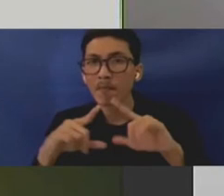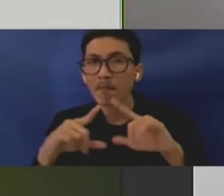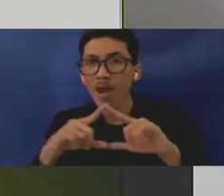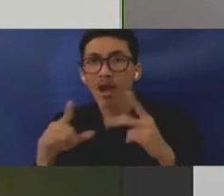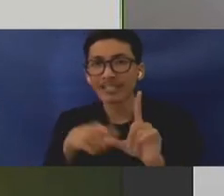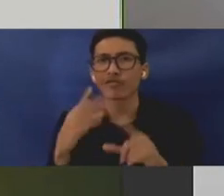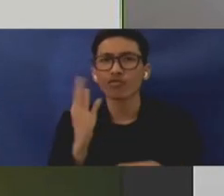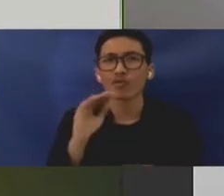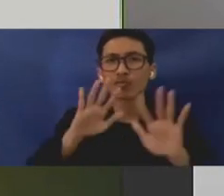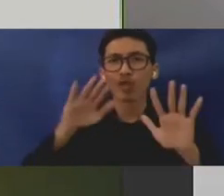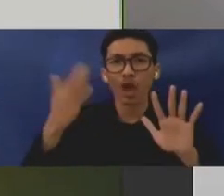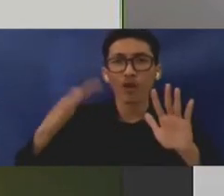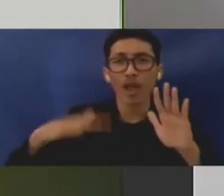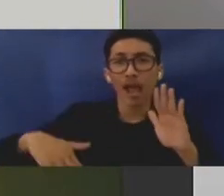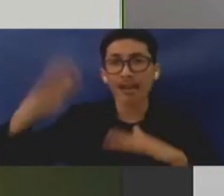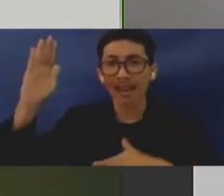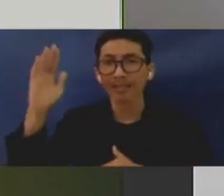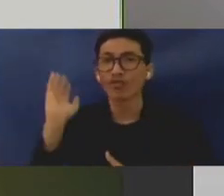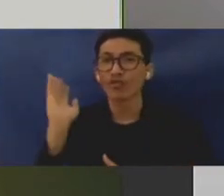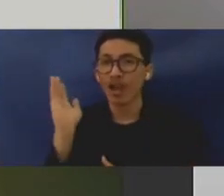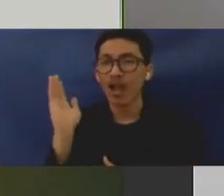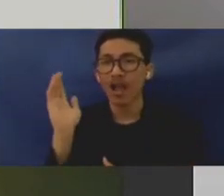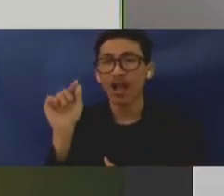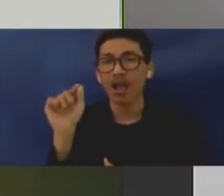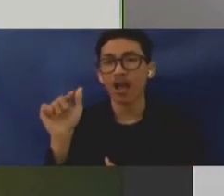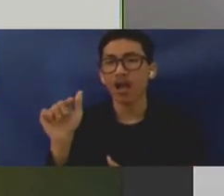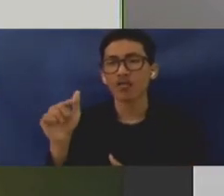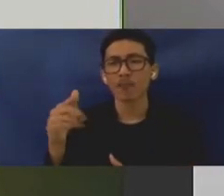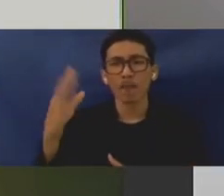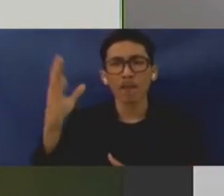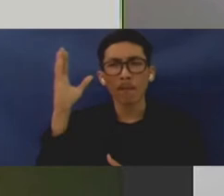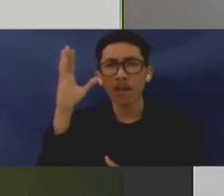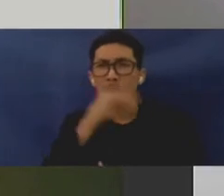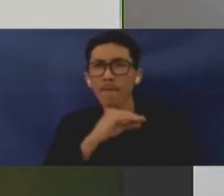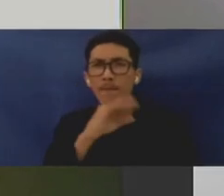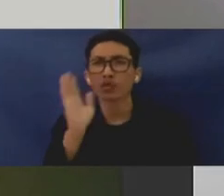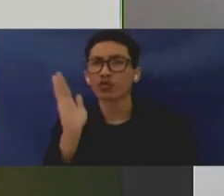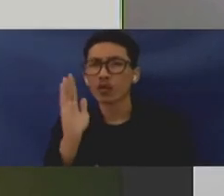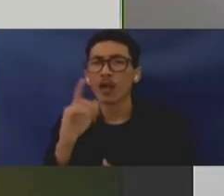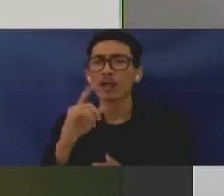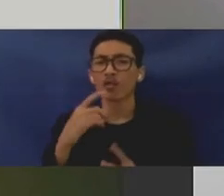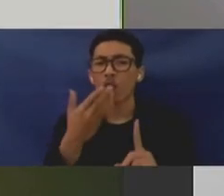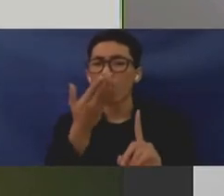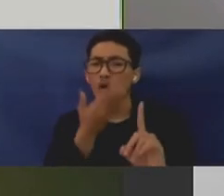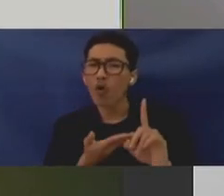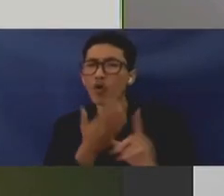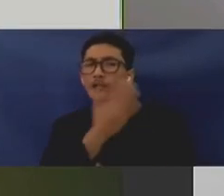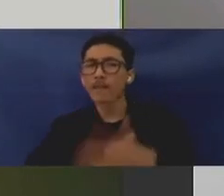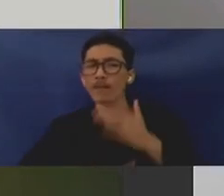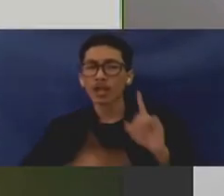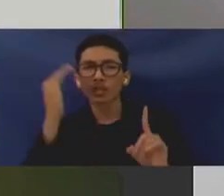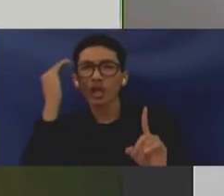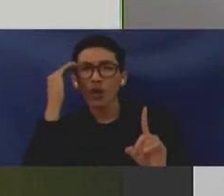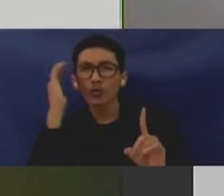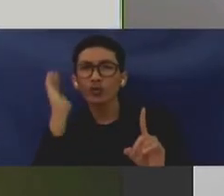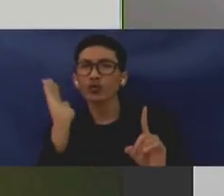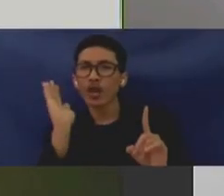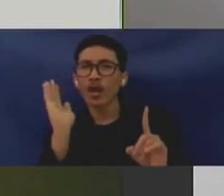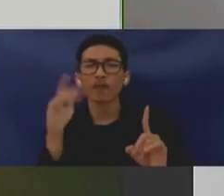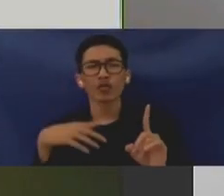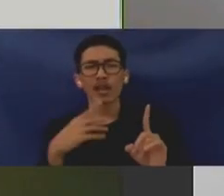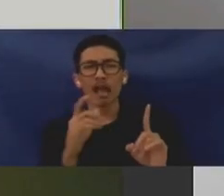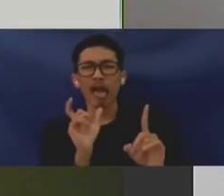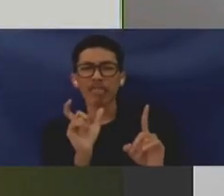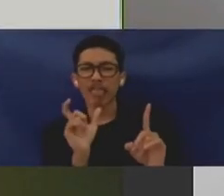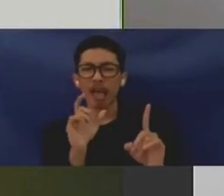pun sudah mulai paham terkait dengan konsep disabilitas, atau mungkin mereka masih kadang menyebutnya dengan kata-kata yang mungkin agak kasar, tapi paling nggak mereka tahu ada konsep seperti itu.